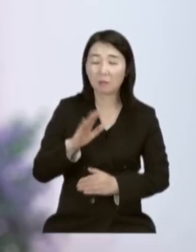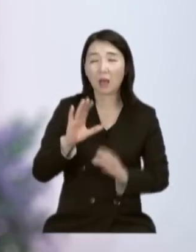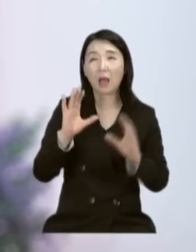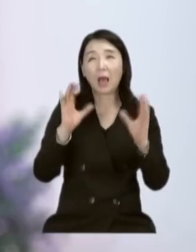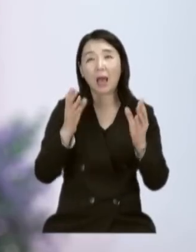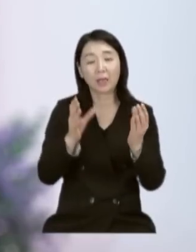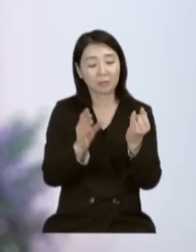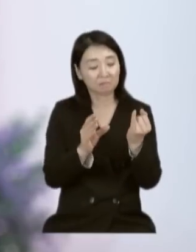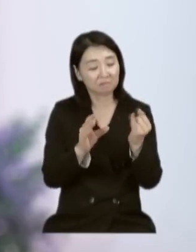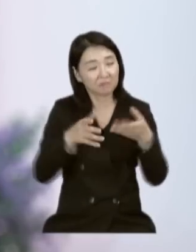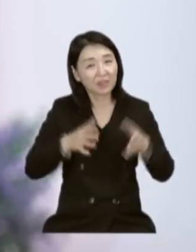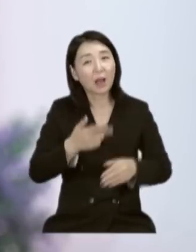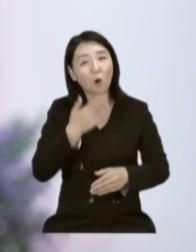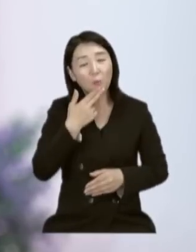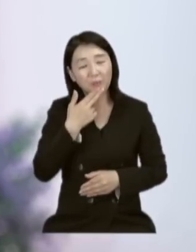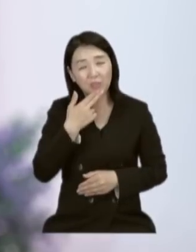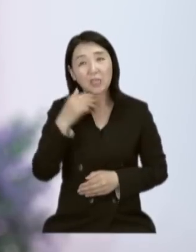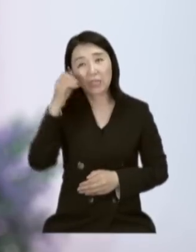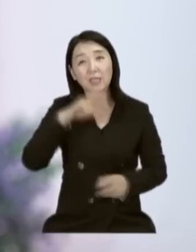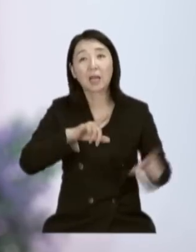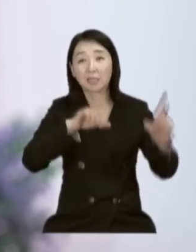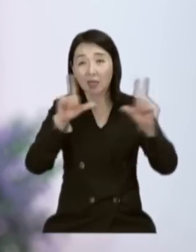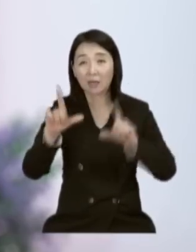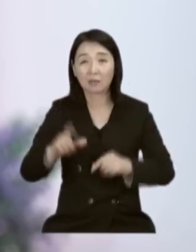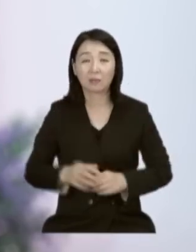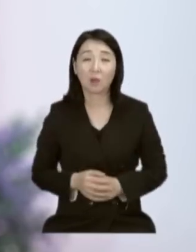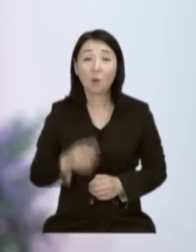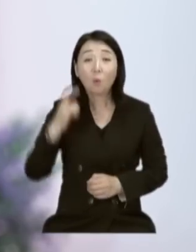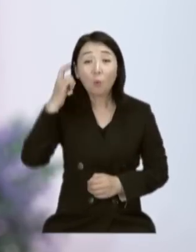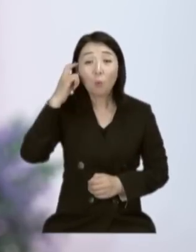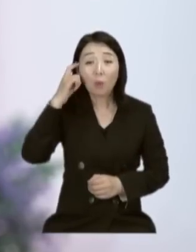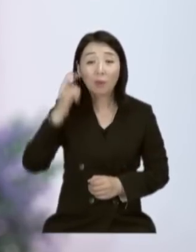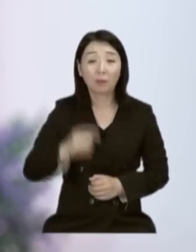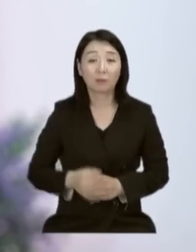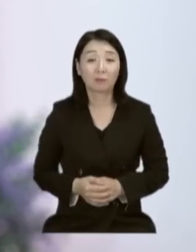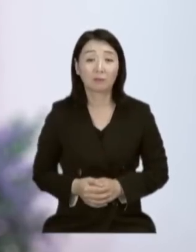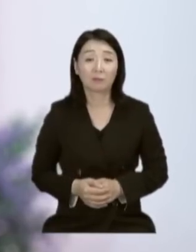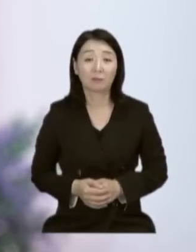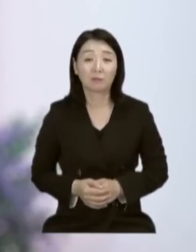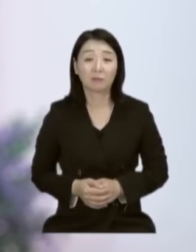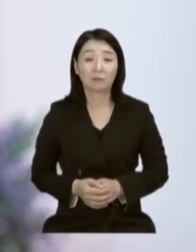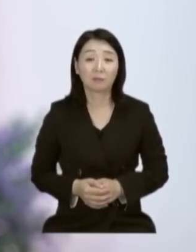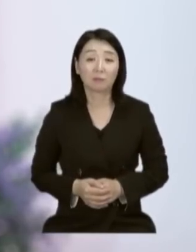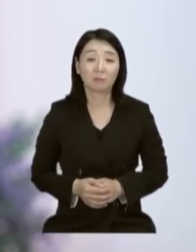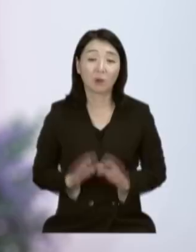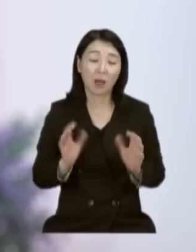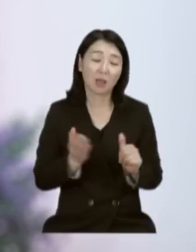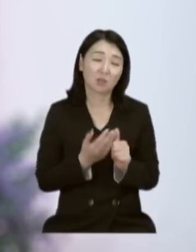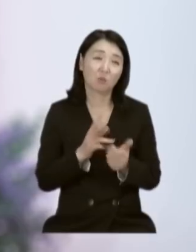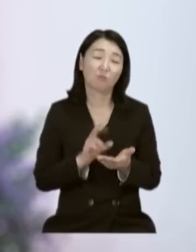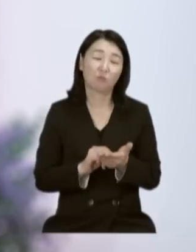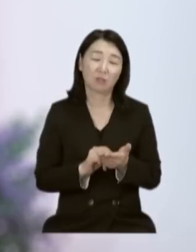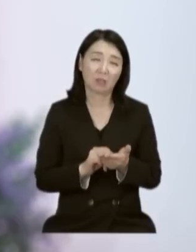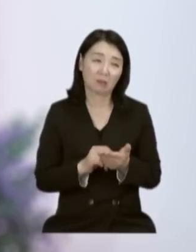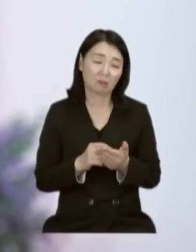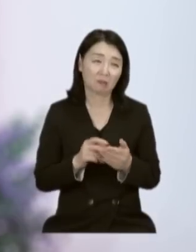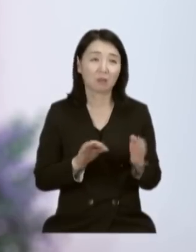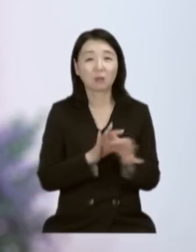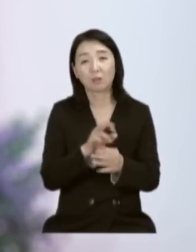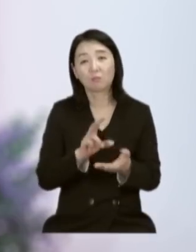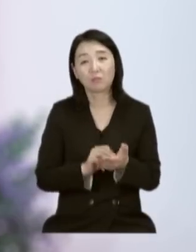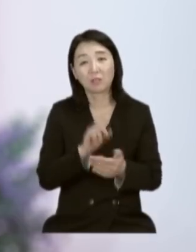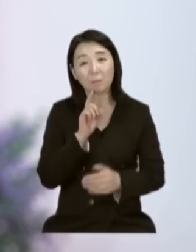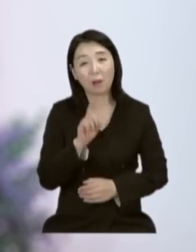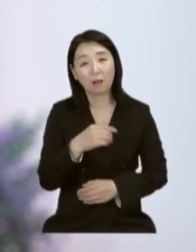있다. 아기를 안 갖는다. 왜 안 갖냐? 뭐 육아 문제다. 경제적인 문제다. 뭐